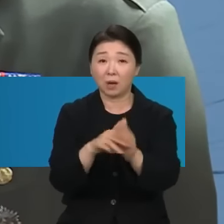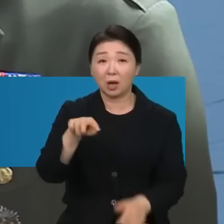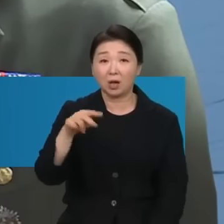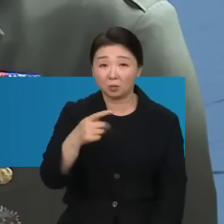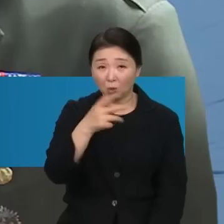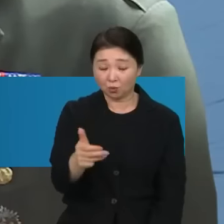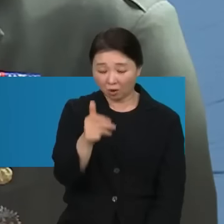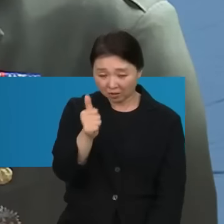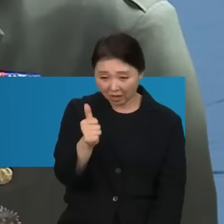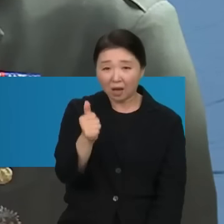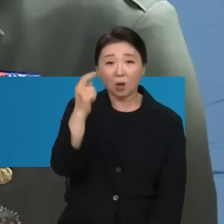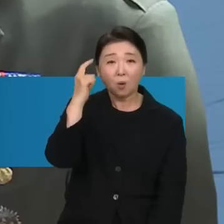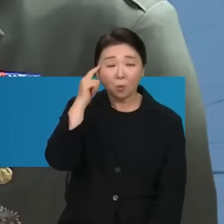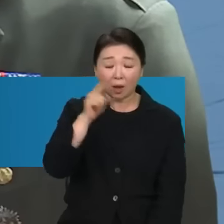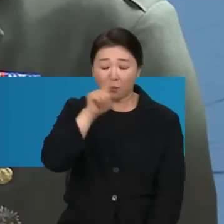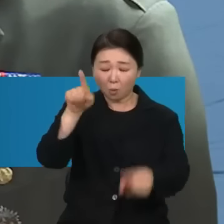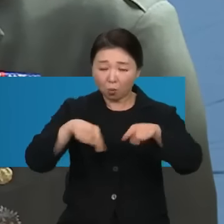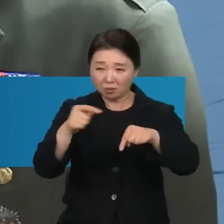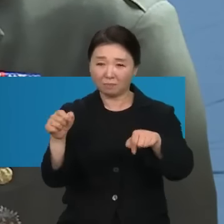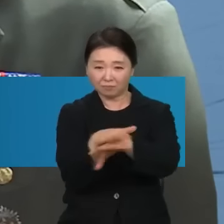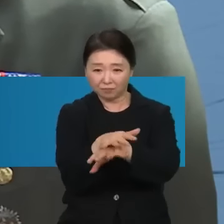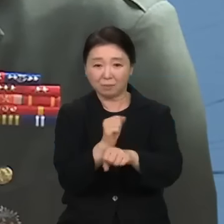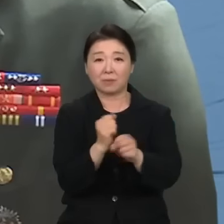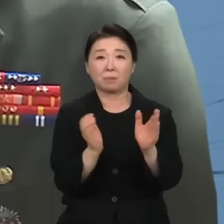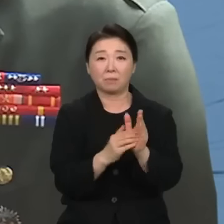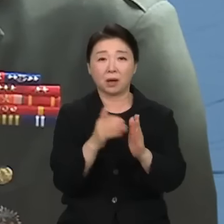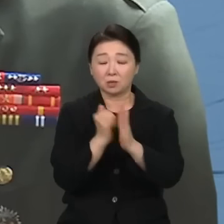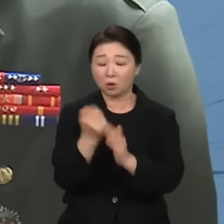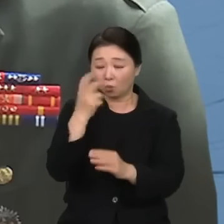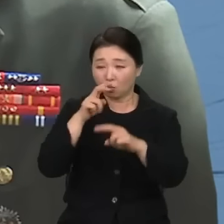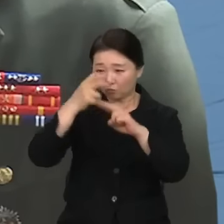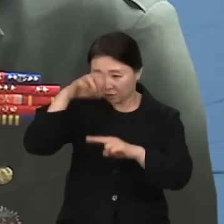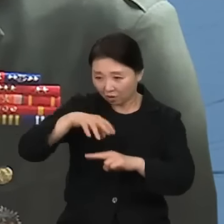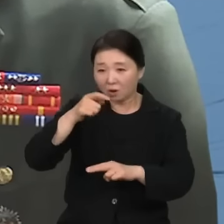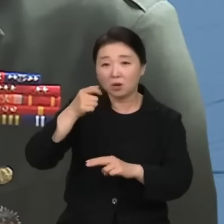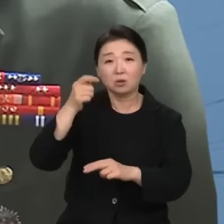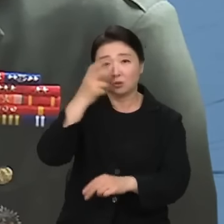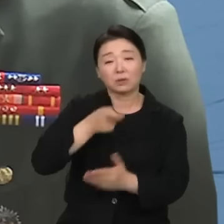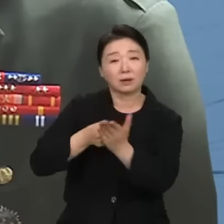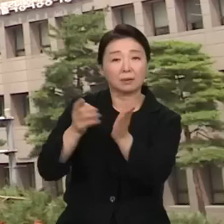보고서를 묻혀버리겠다며 공수처에 수사를 의뢰했습니다. 최현수 기자입니다.